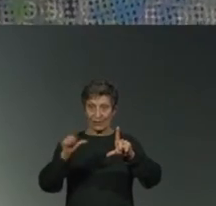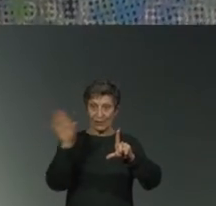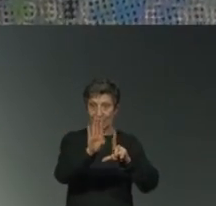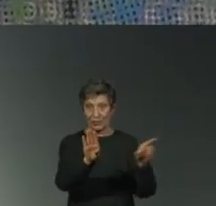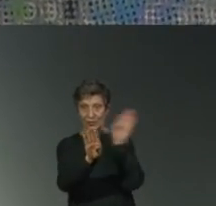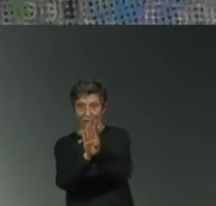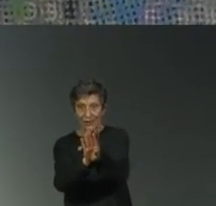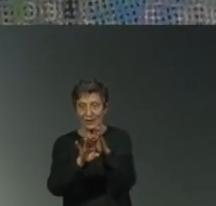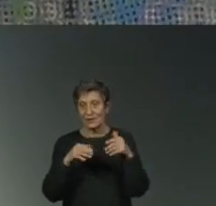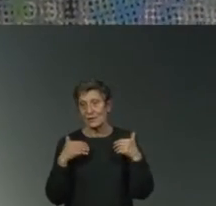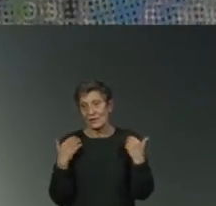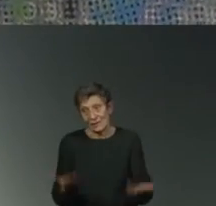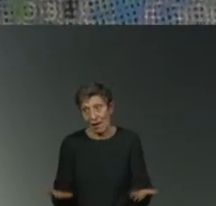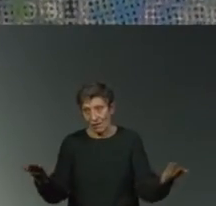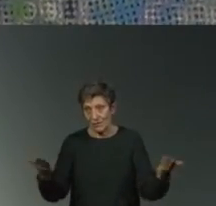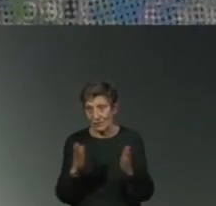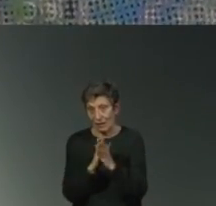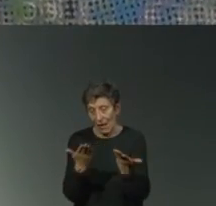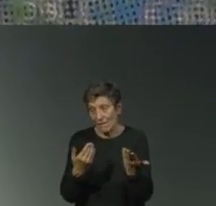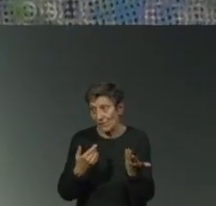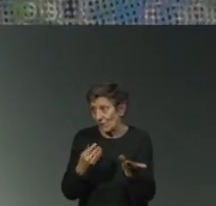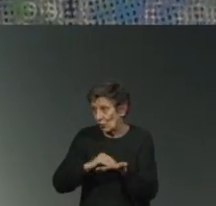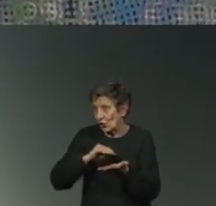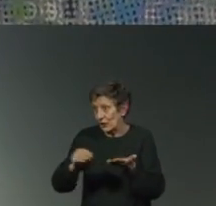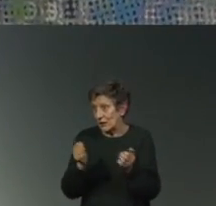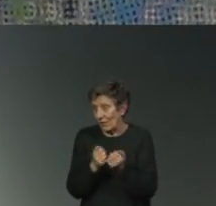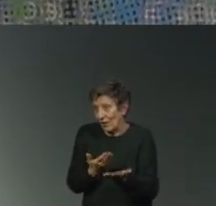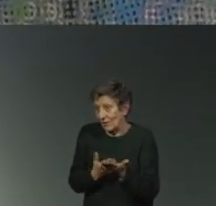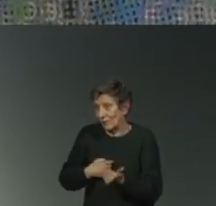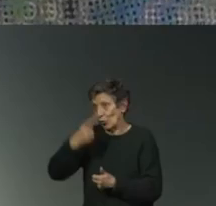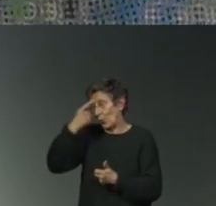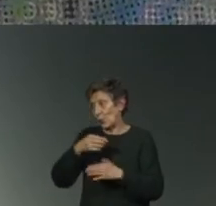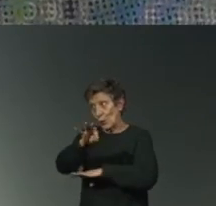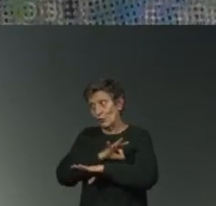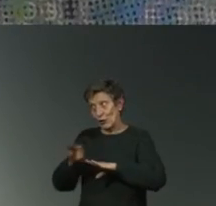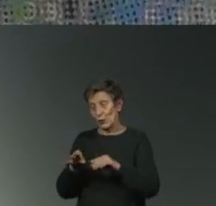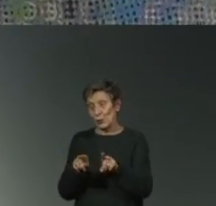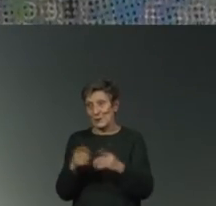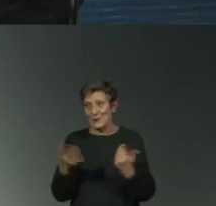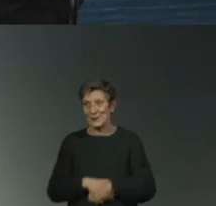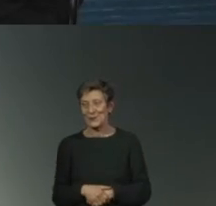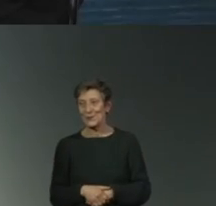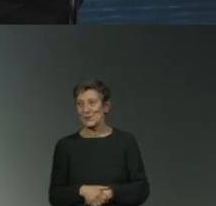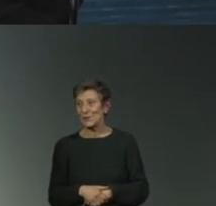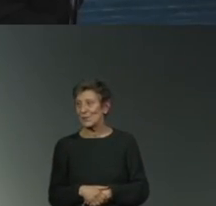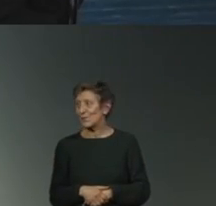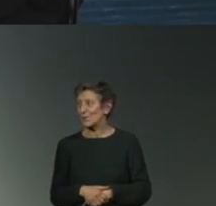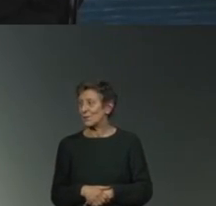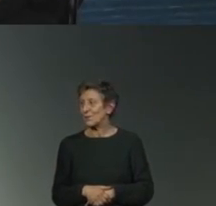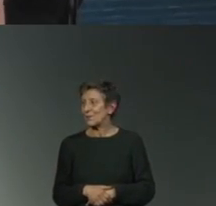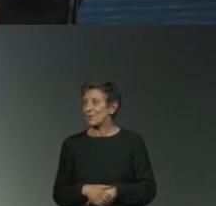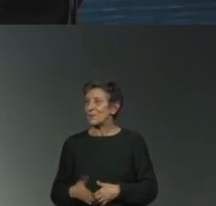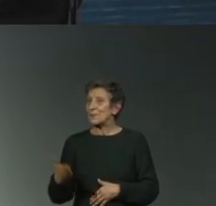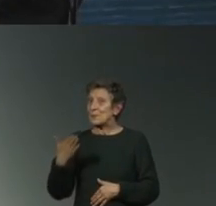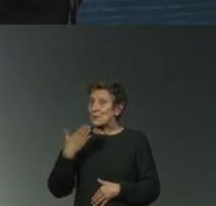tête lorsque j'écris mes livres, et donc aussi l'architecture. Merci. Merci. Beaucoup, je crois